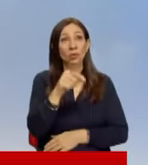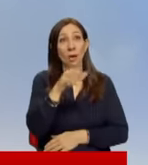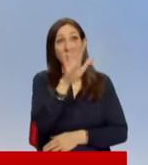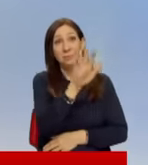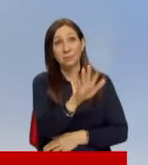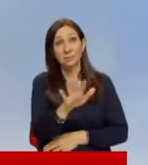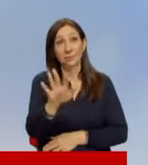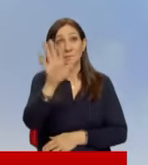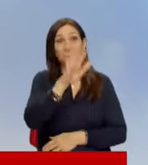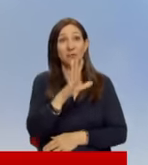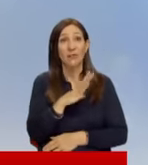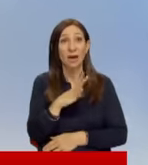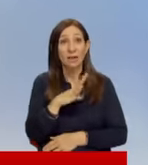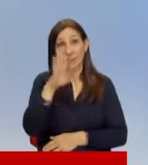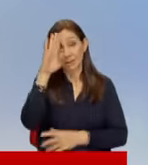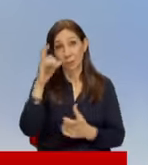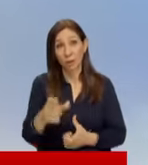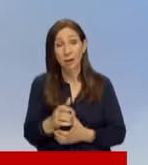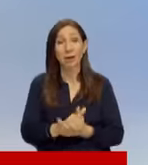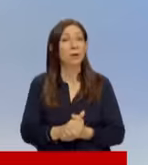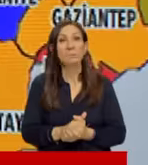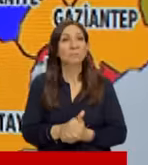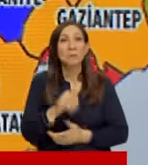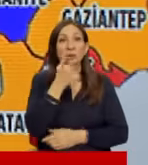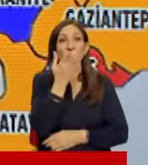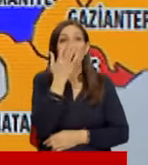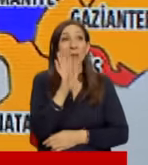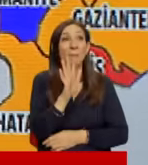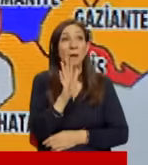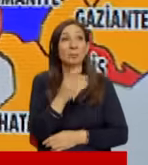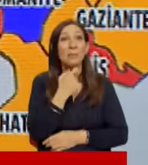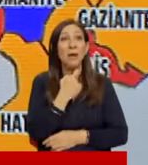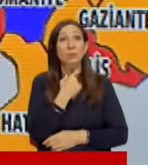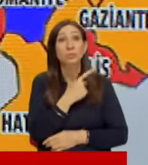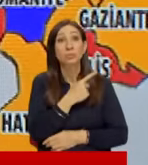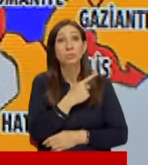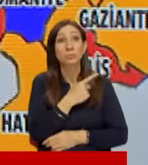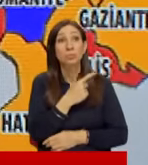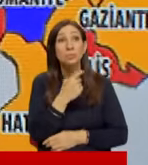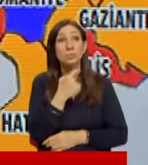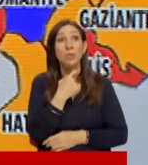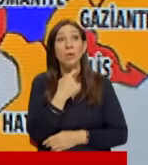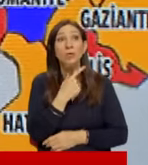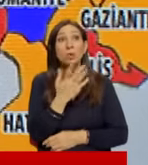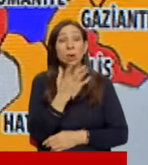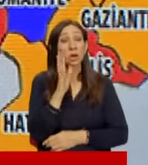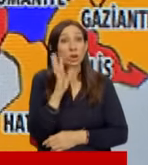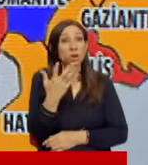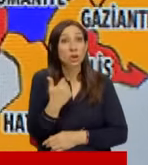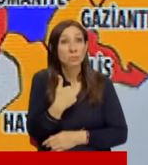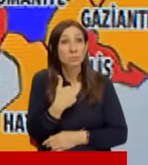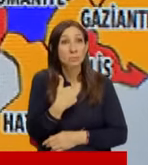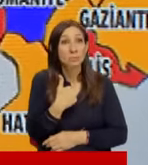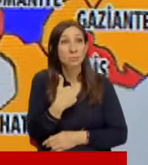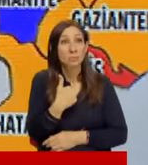anda böyle bir harita var İstanbul'da. Hiç ama hiç beklenmeyen ilçe Beykoz'du. Gelsin, yani Beykoz'a o kadar şaşırmışlar. İstanbul Beykoz'a